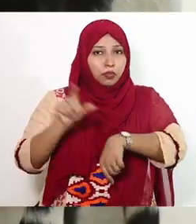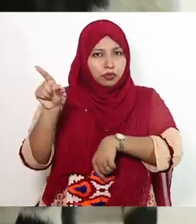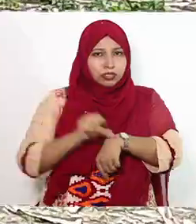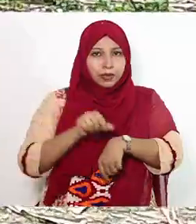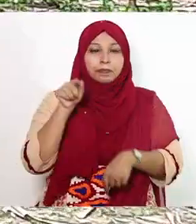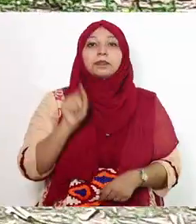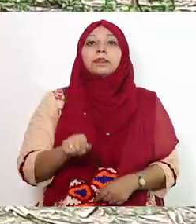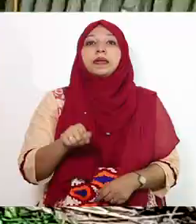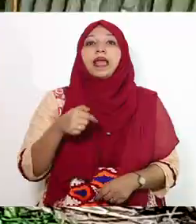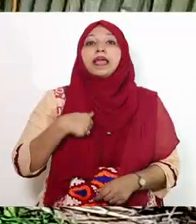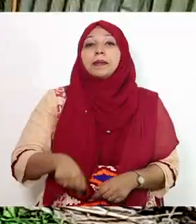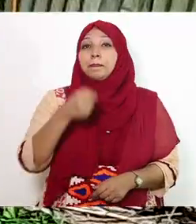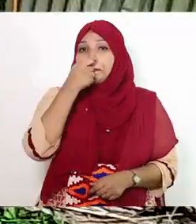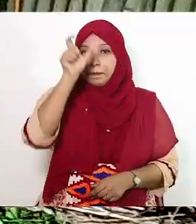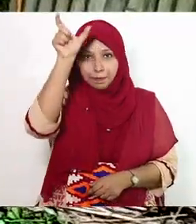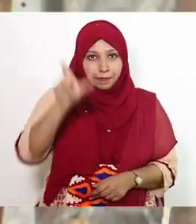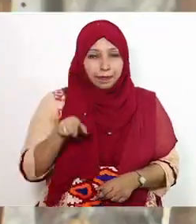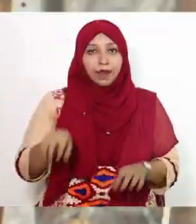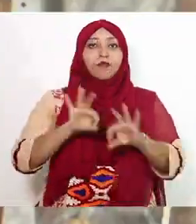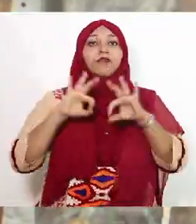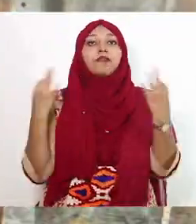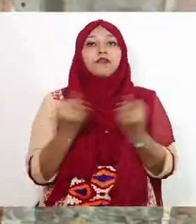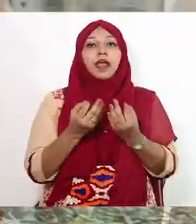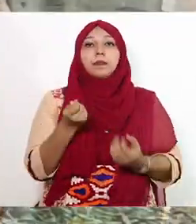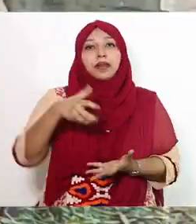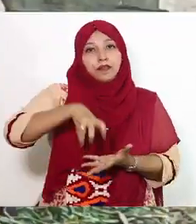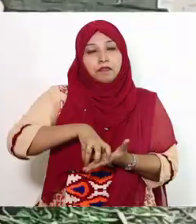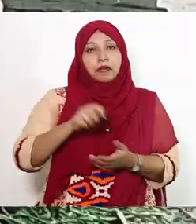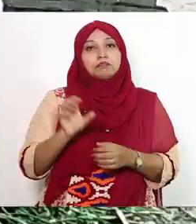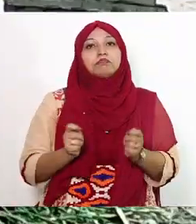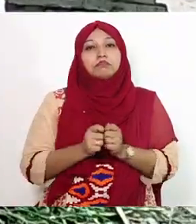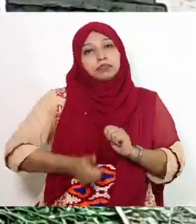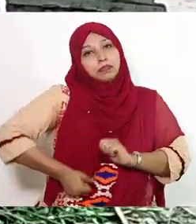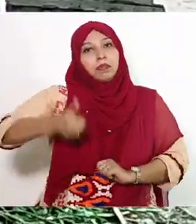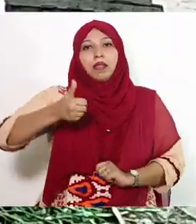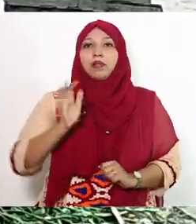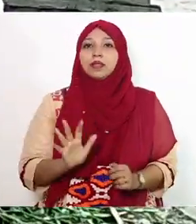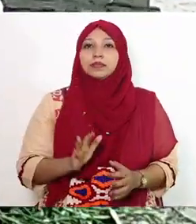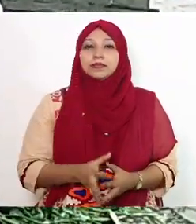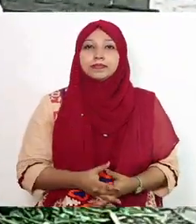ব্যবধানেই রেহানা বেগম ও তার পরিবারটি আর্থিকভাবে সচ্ছল হয়ে ওঠে।